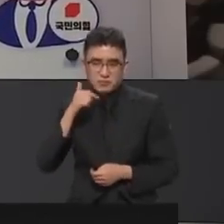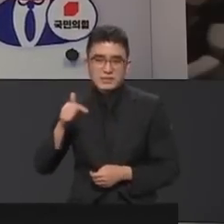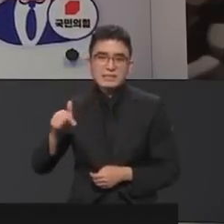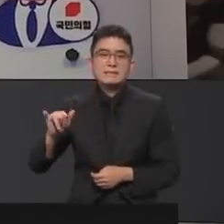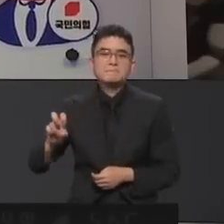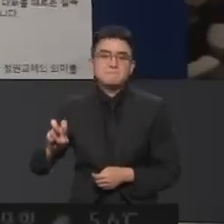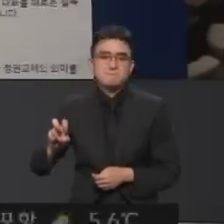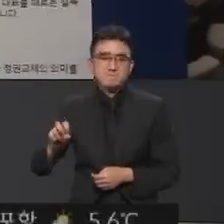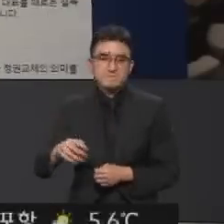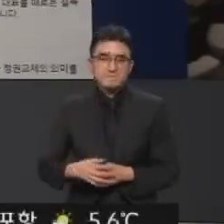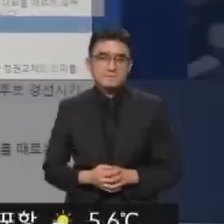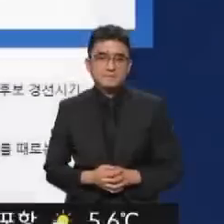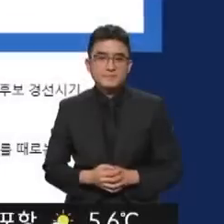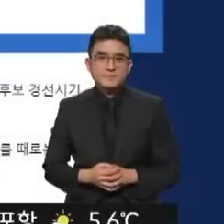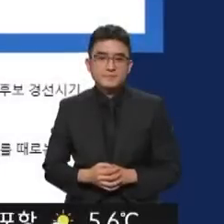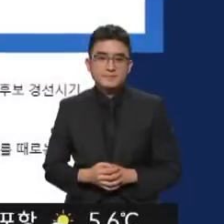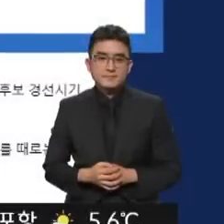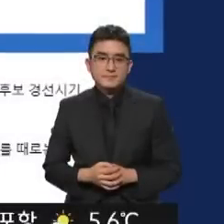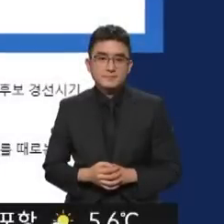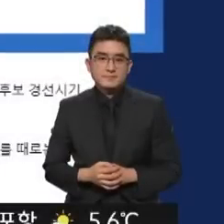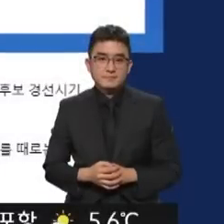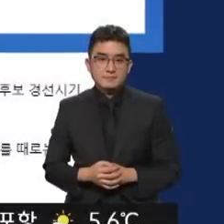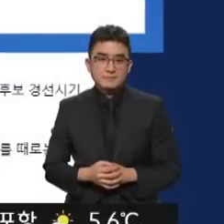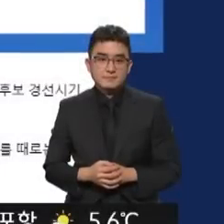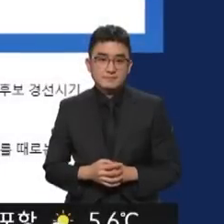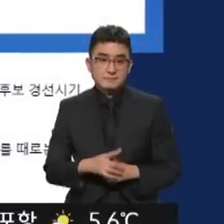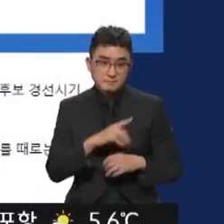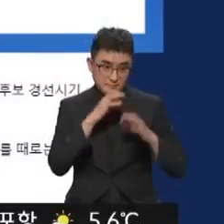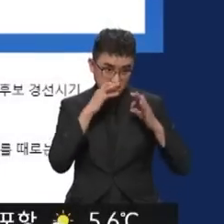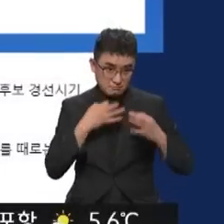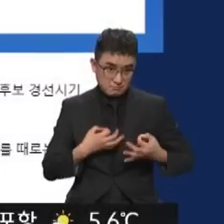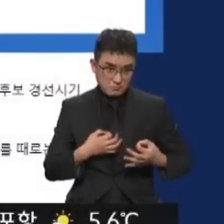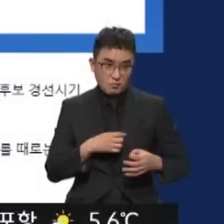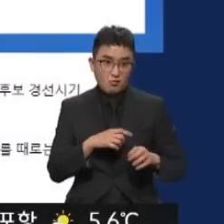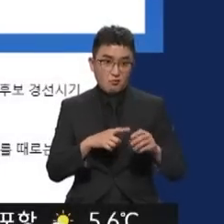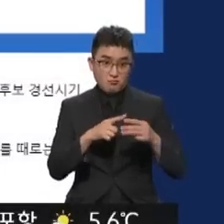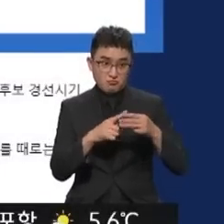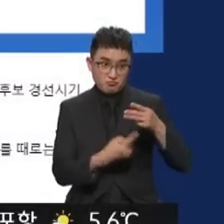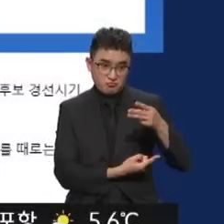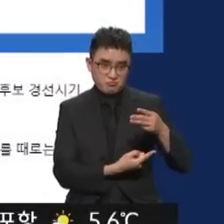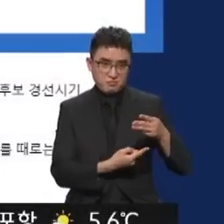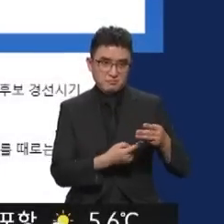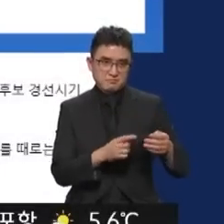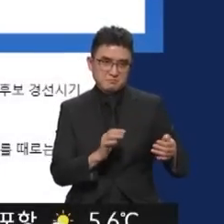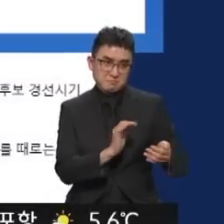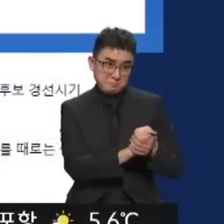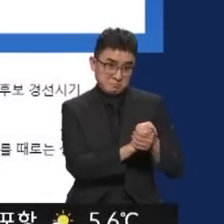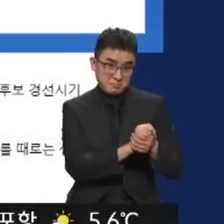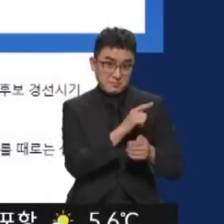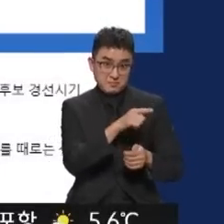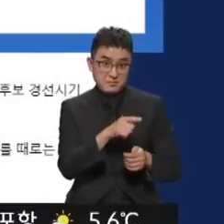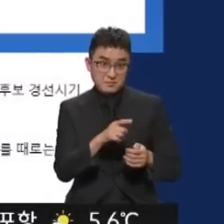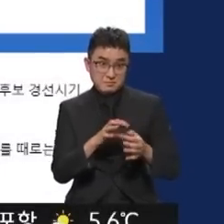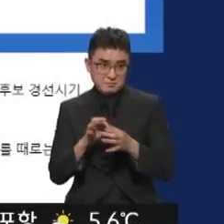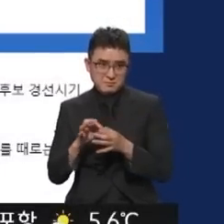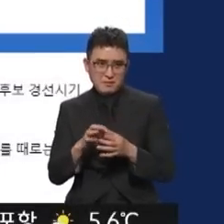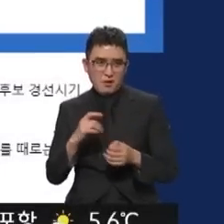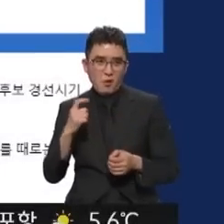했는데요. 자신이 진윤이라 하는 것은 가짜 상품으로 상표 도용하는 것과